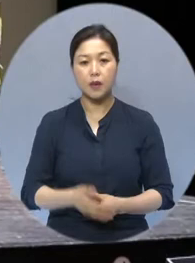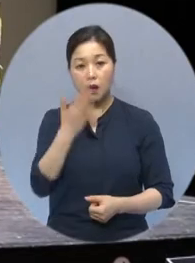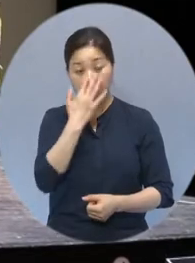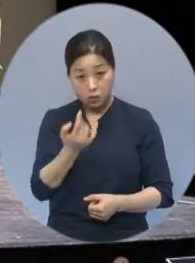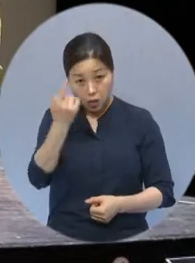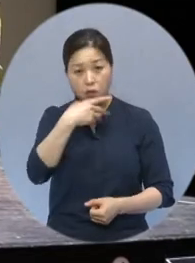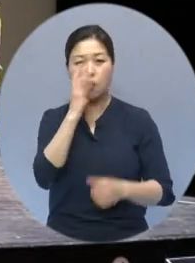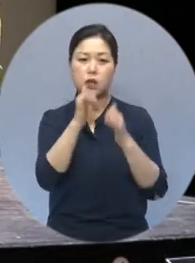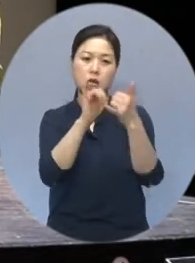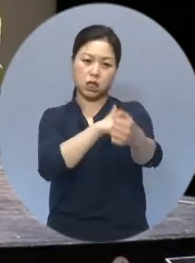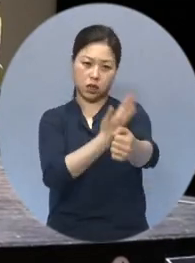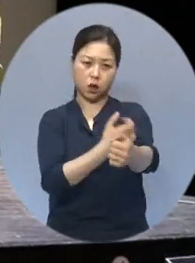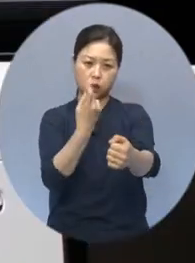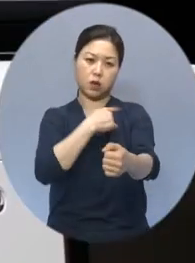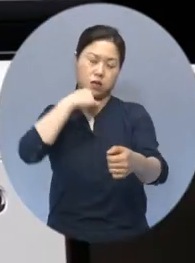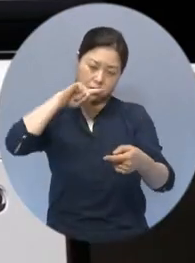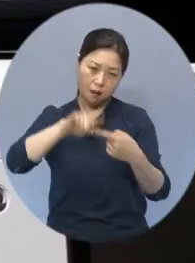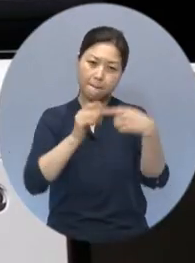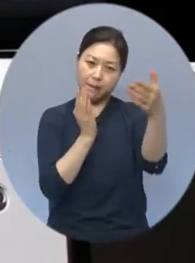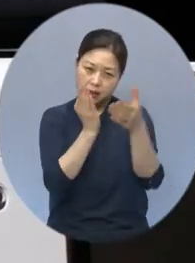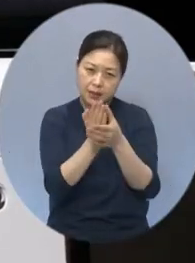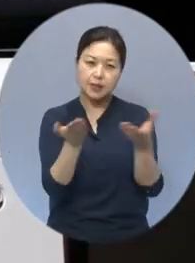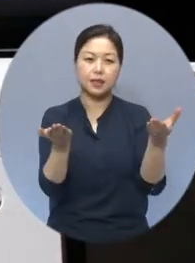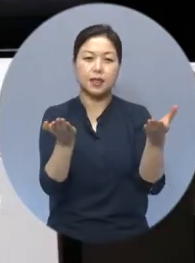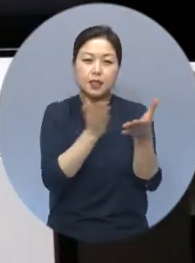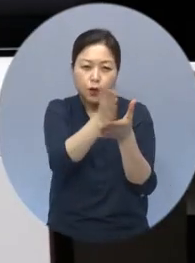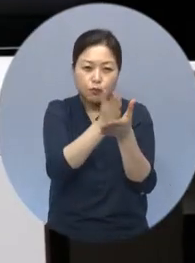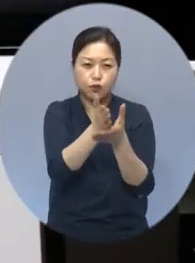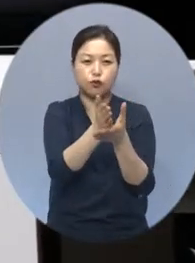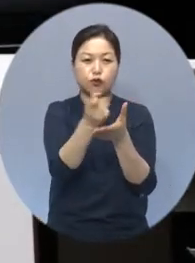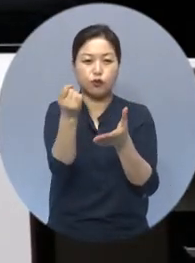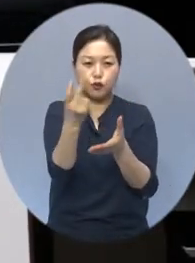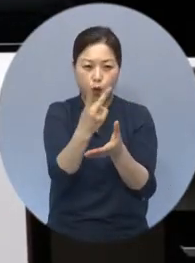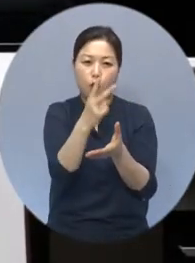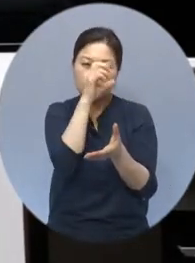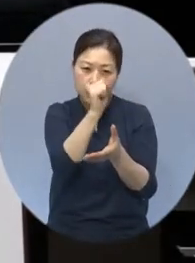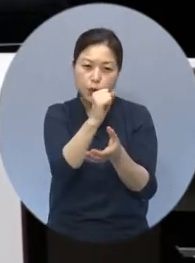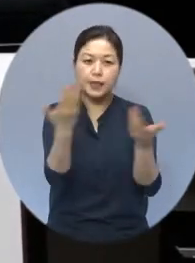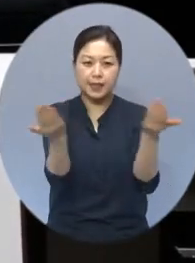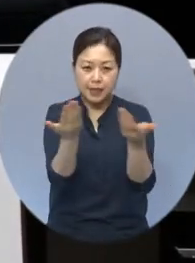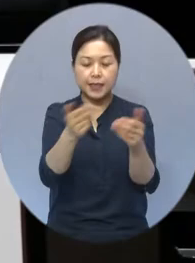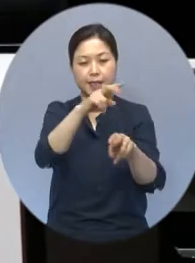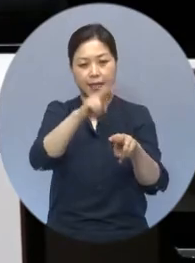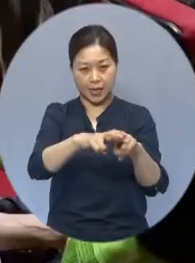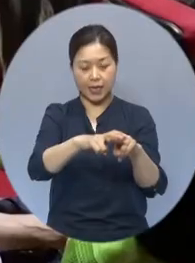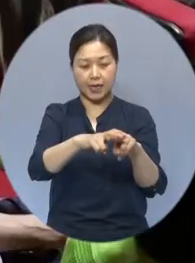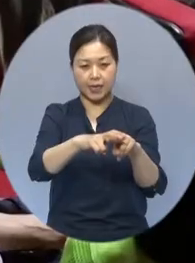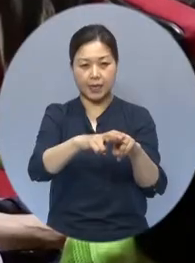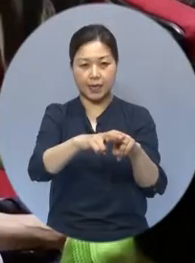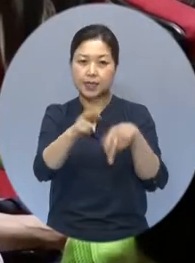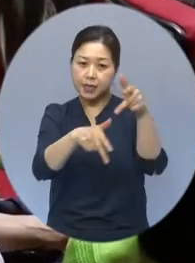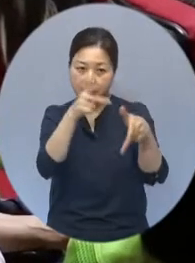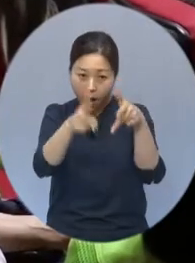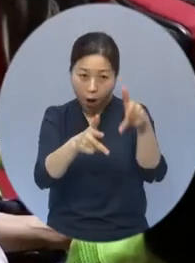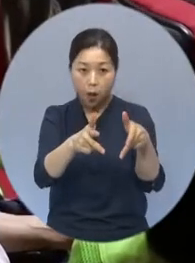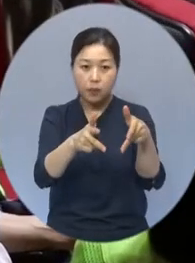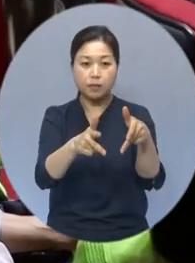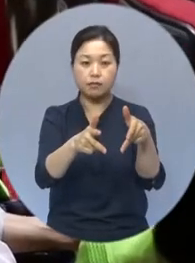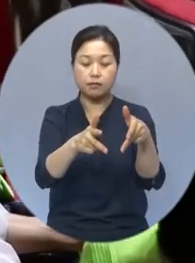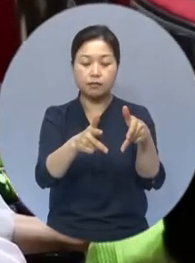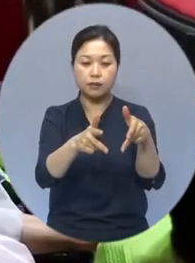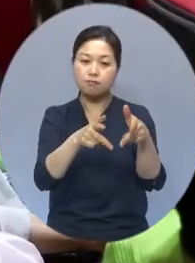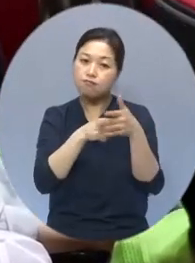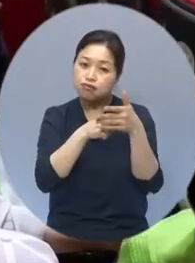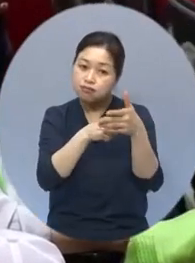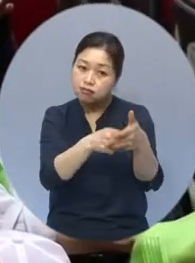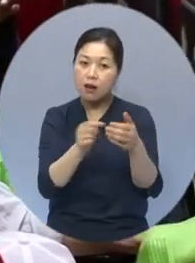순천시가 노인의 능력과 적성에 맞는 전문적이고 체계적인 양질의 다양한 노인 일자리 사업을 진행해